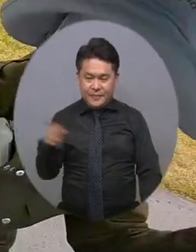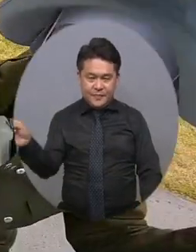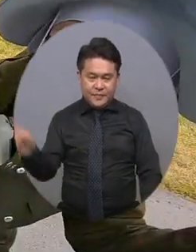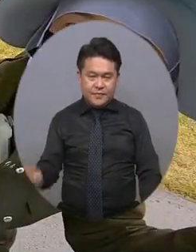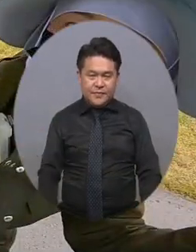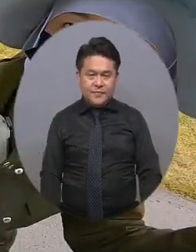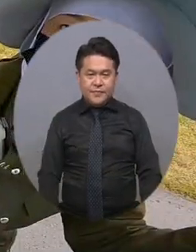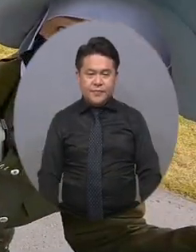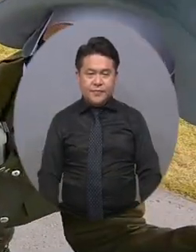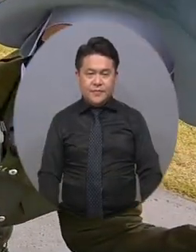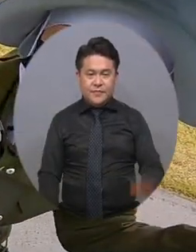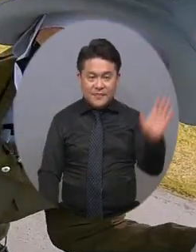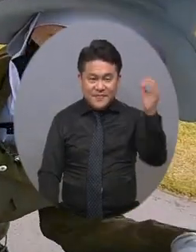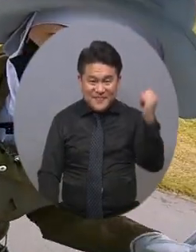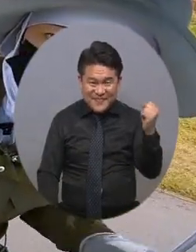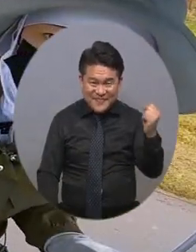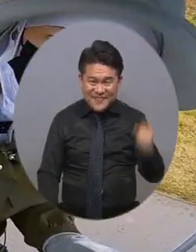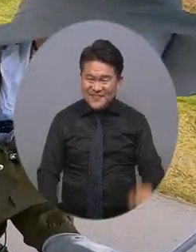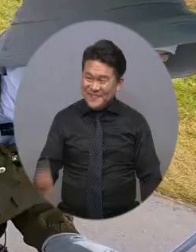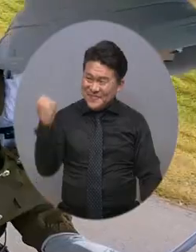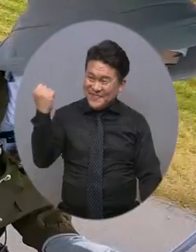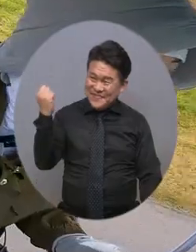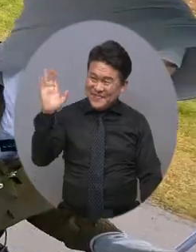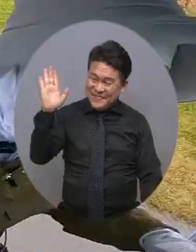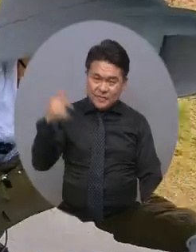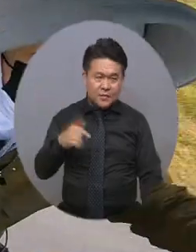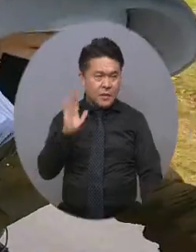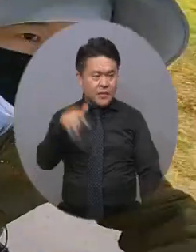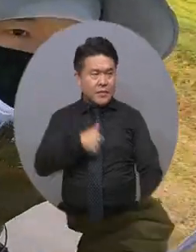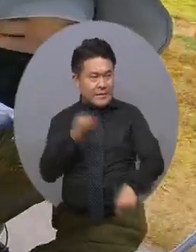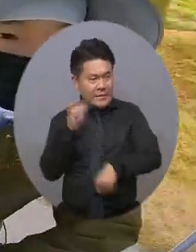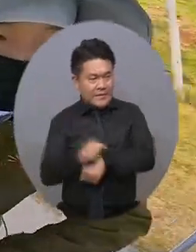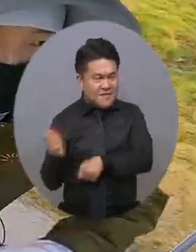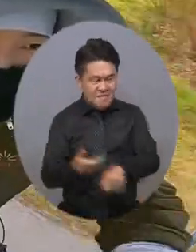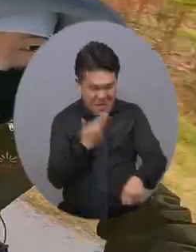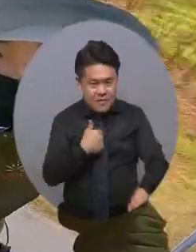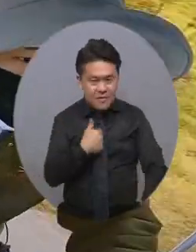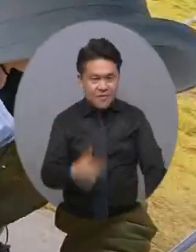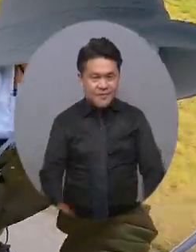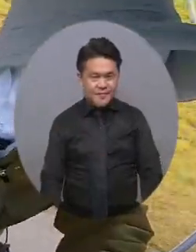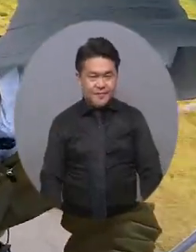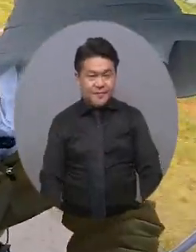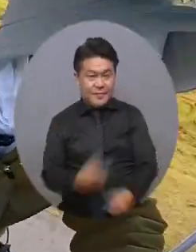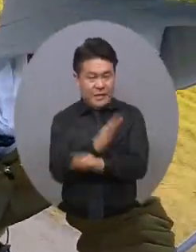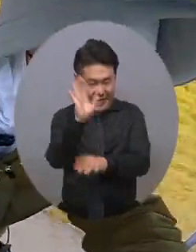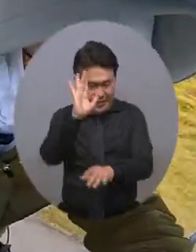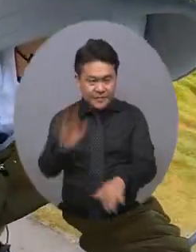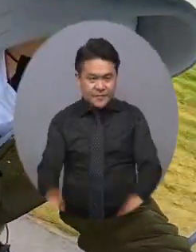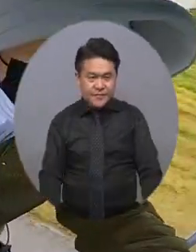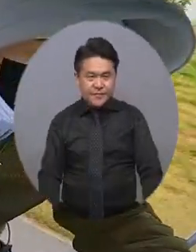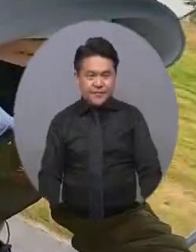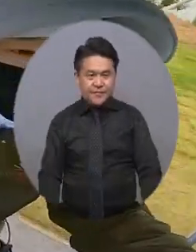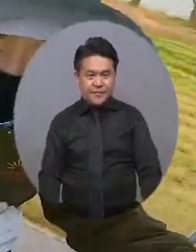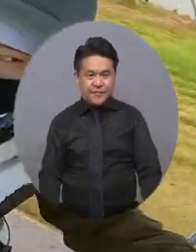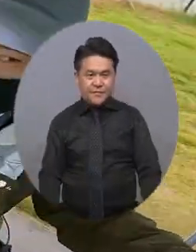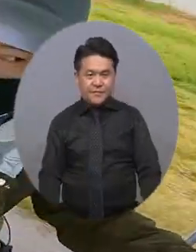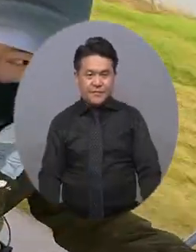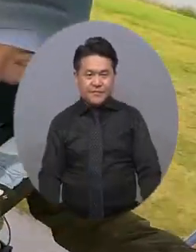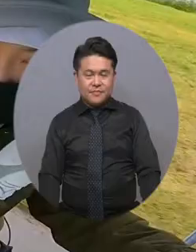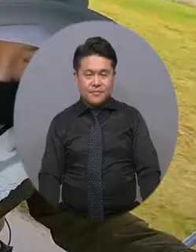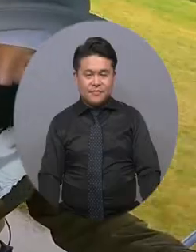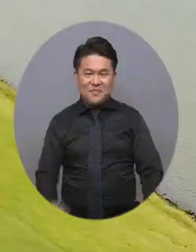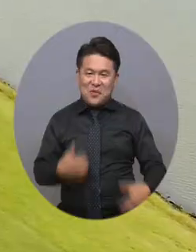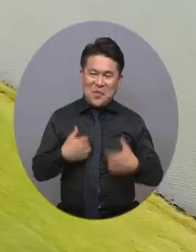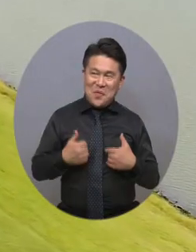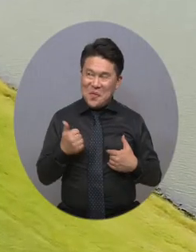오빠 파이팅. 파이팅. 자, 나 이제 진짜 잘 친다. 알겠어요. 진짜로 장난 얘 장난 안 한다. 너무